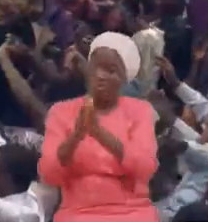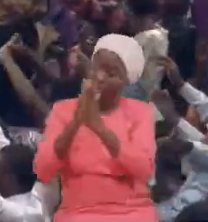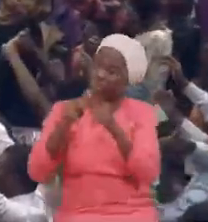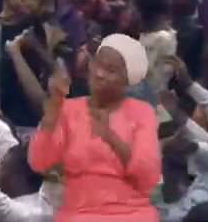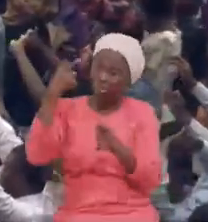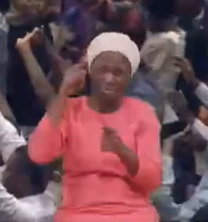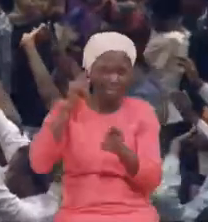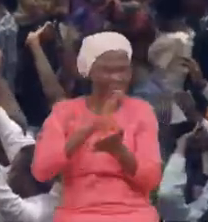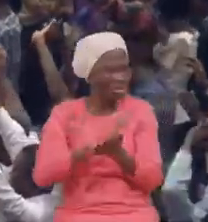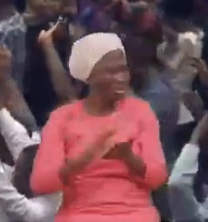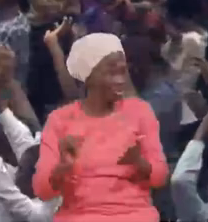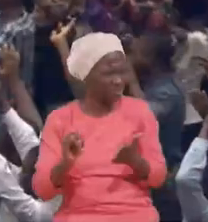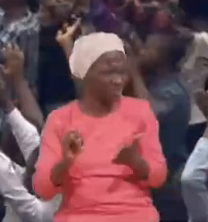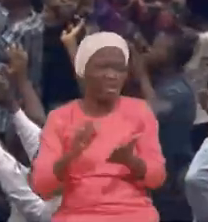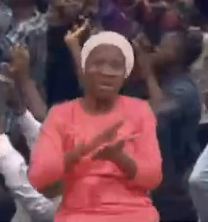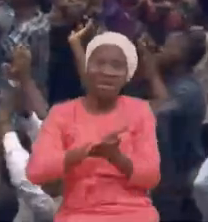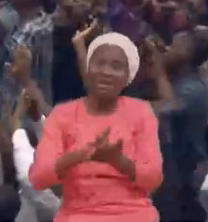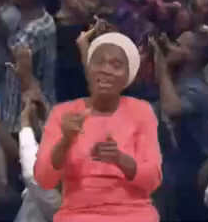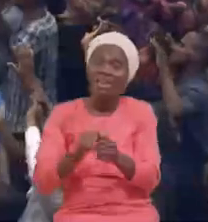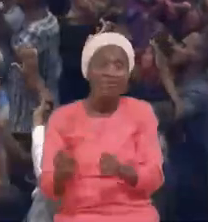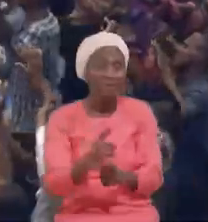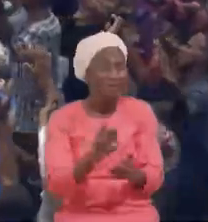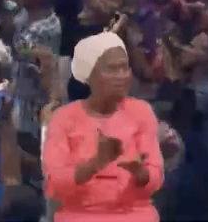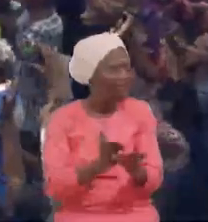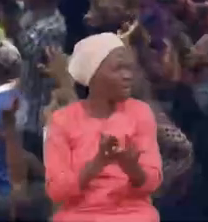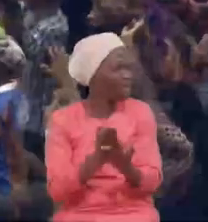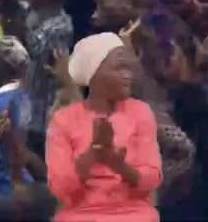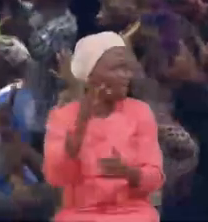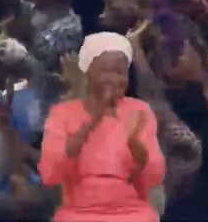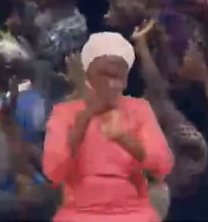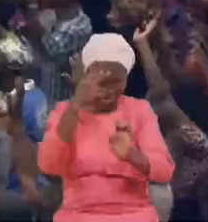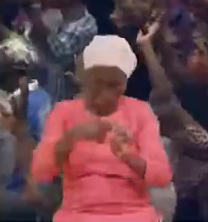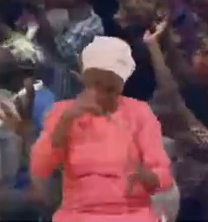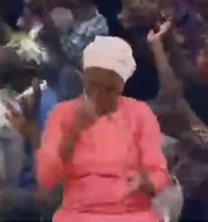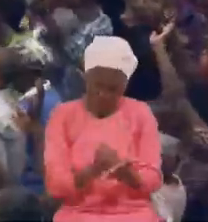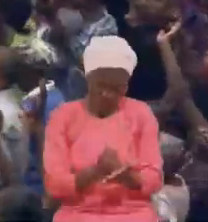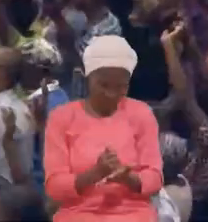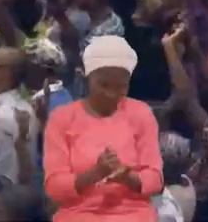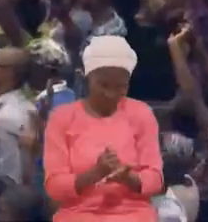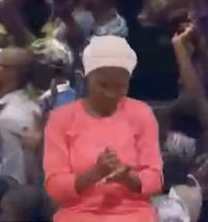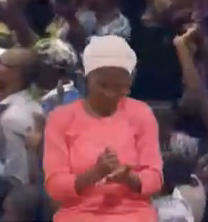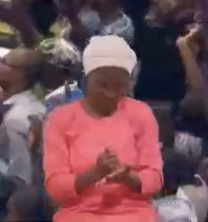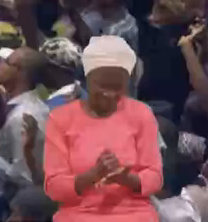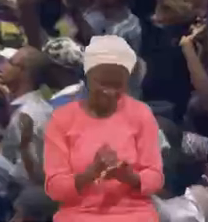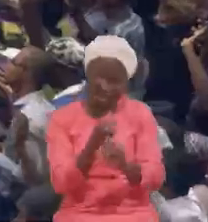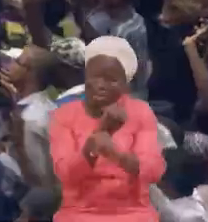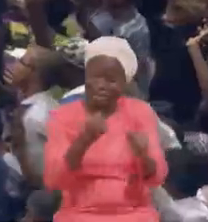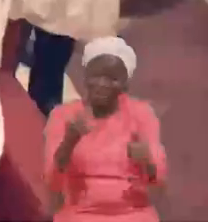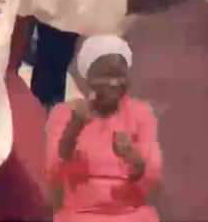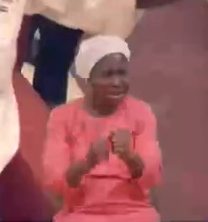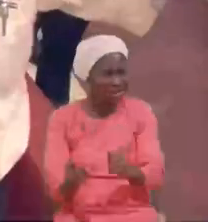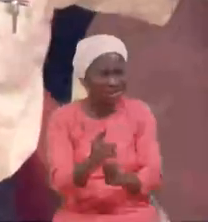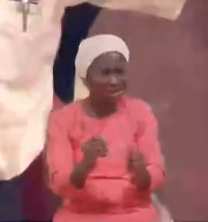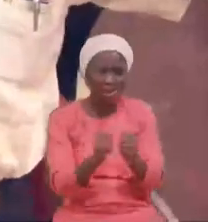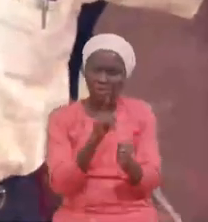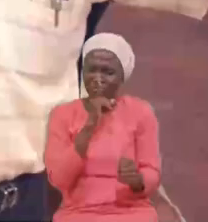invoqué, qui t'ont prié pour la purification, purifie entièrement tout le monde au nom de Jésus-Christ. Sauve tout